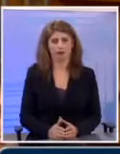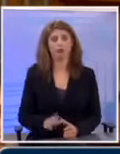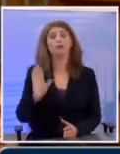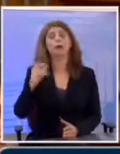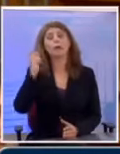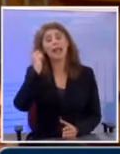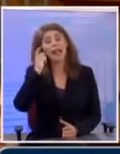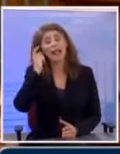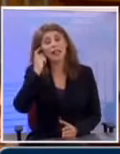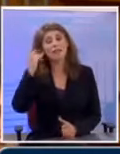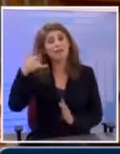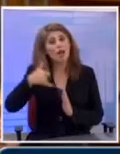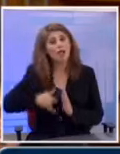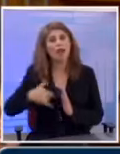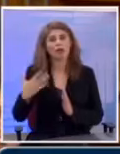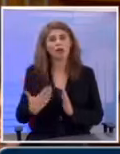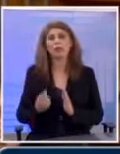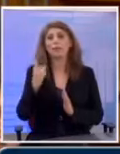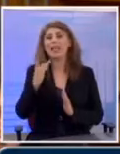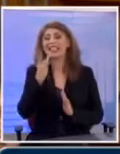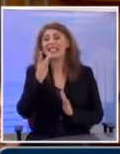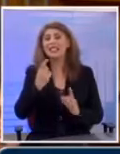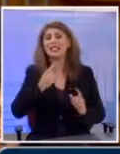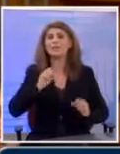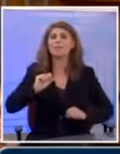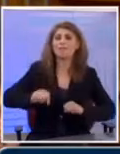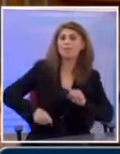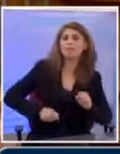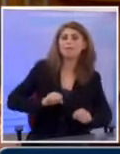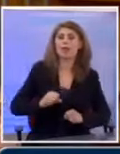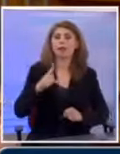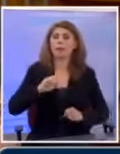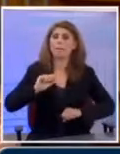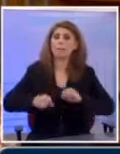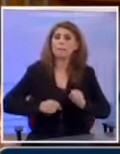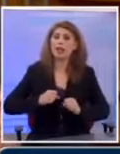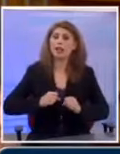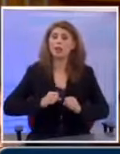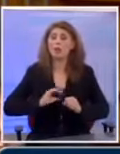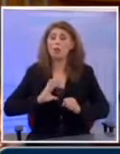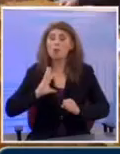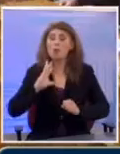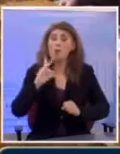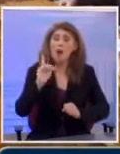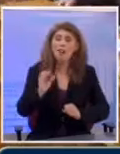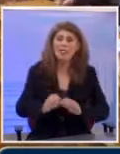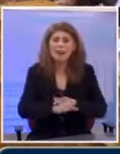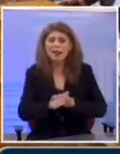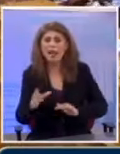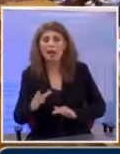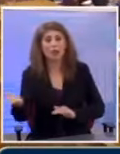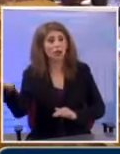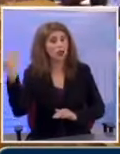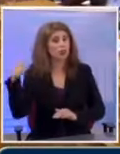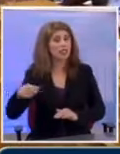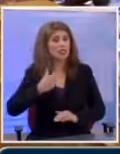κατανοεί ότι υπήρξε μια σκληρή μάχη, μια μάχη που έφτασε ως τα άκρα, τότε εσείς ήσασταν αυτοί